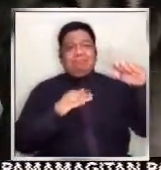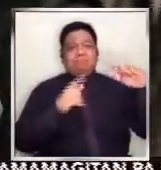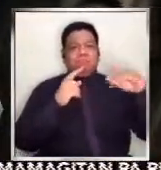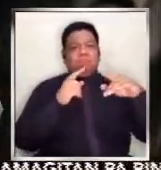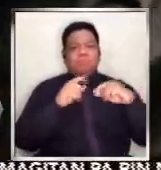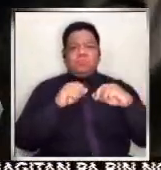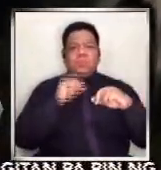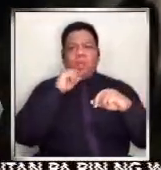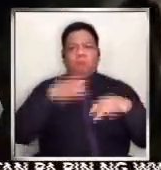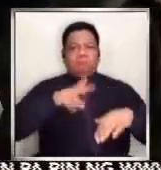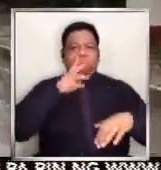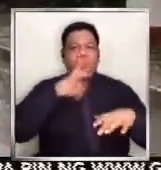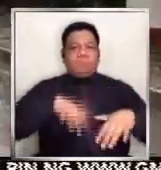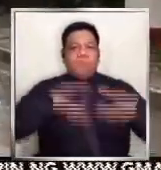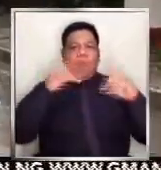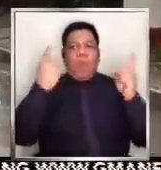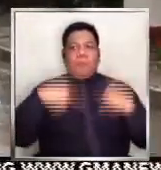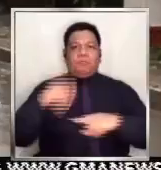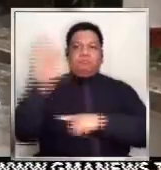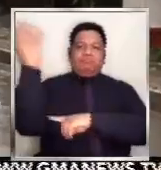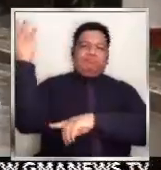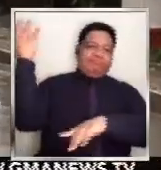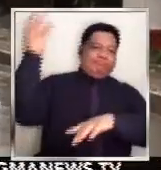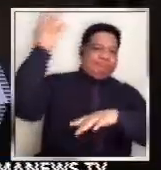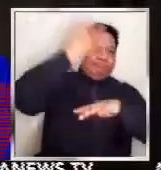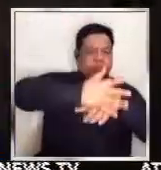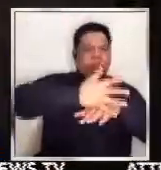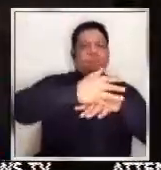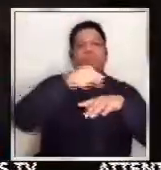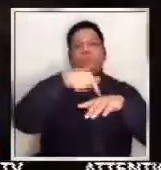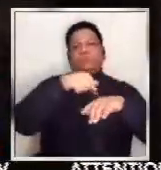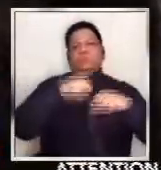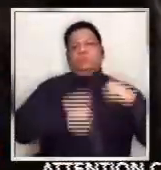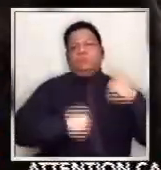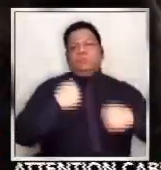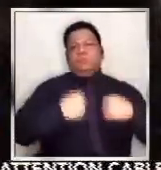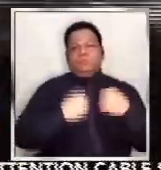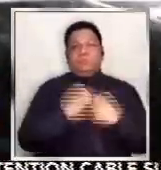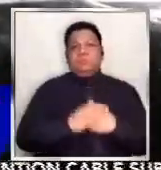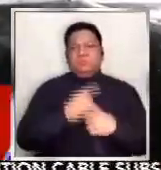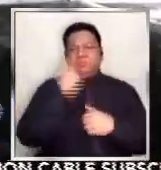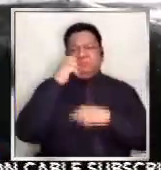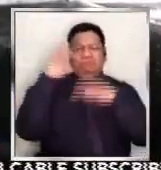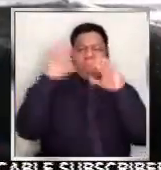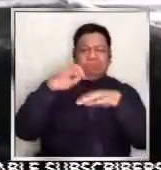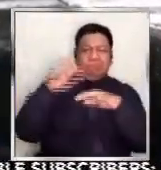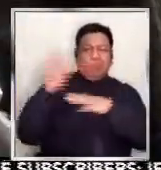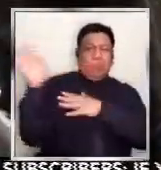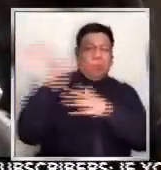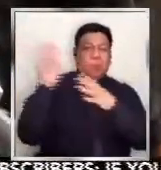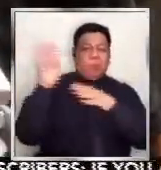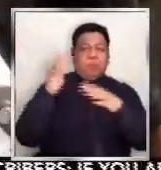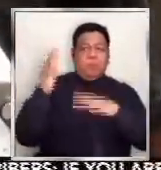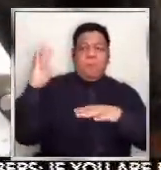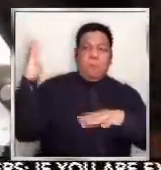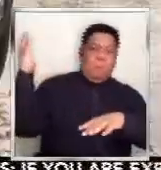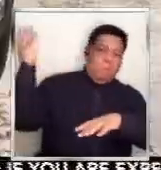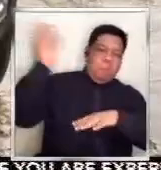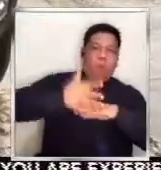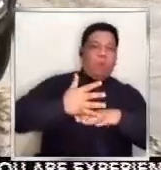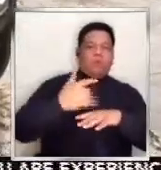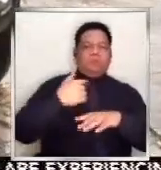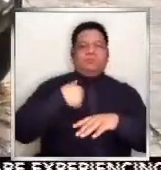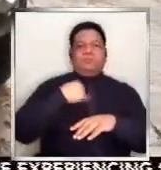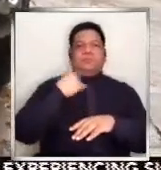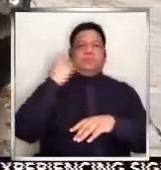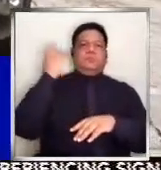baha nang mabuwal ang puno at tumama sa kanyang sasakyan. Kasi umuulan, malakas ang hangin, bigla na lang may kumalabog. Nahilo nga ako eh. Tsaka